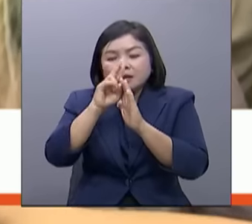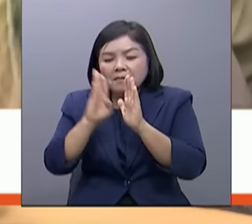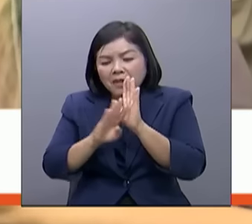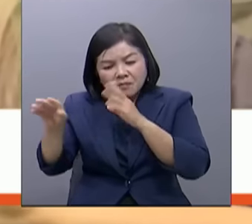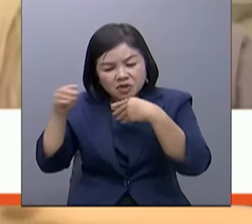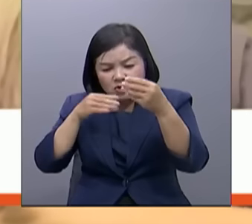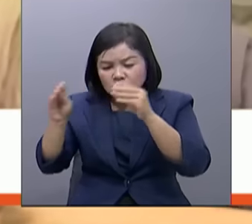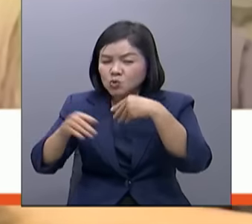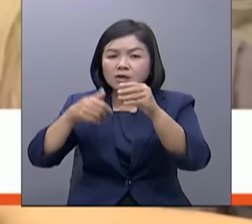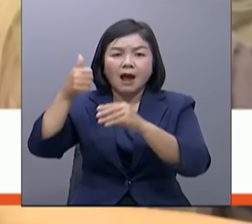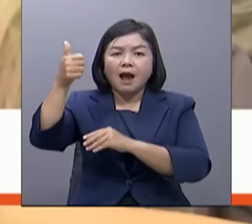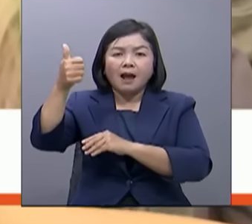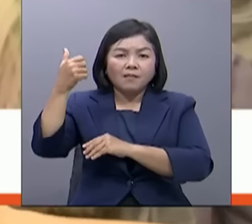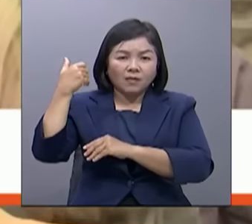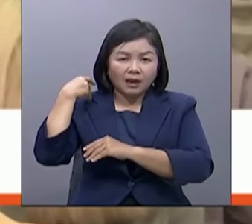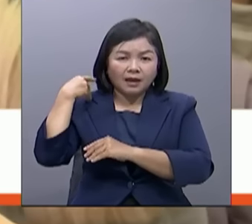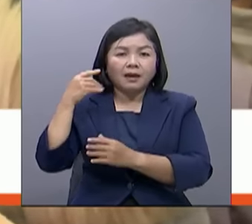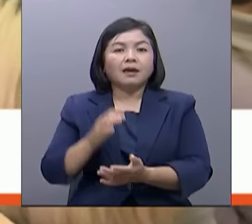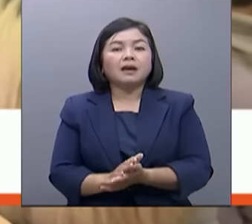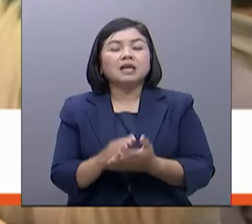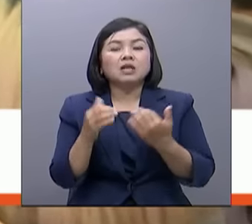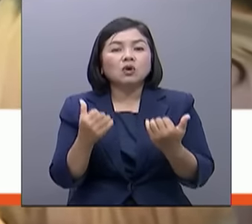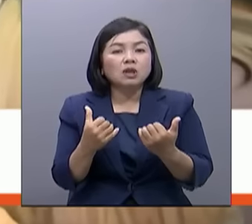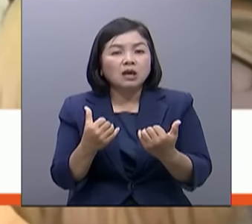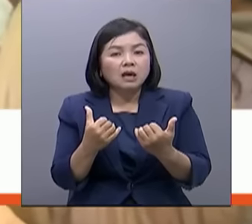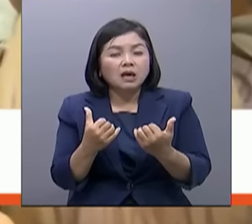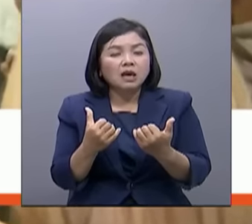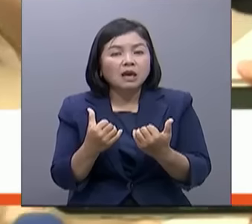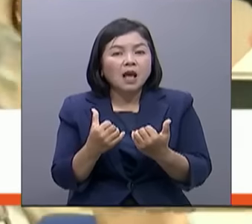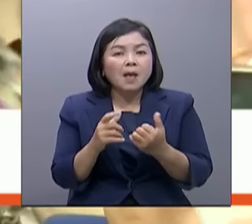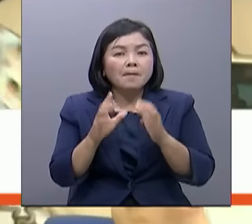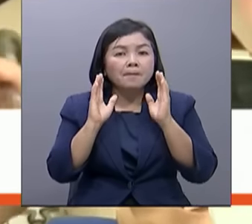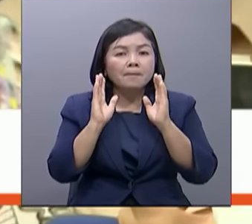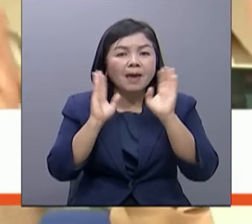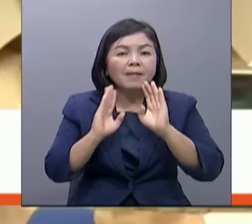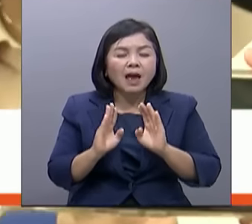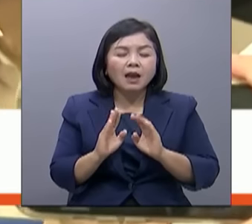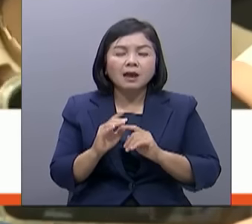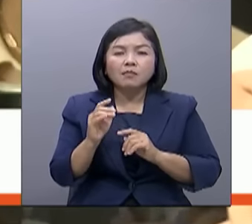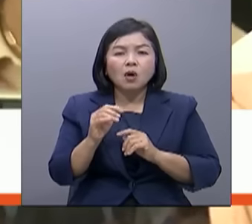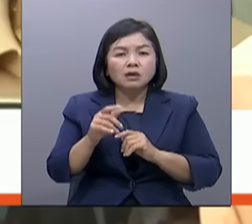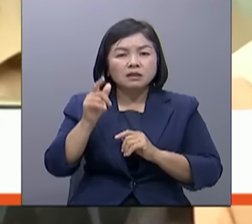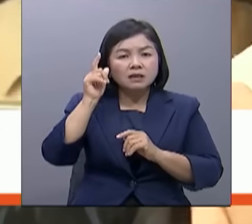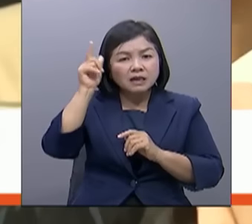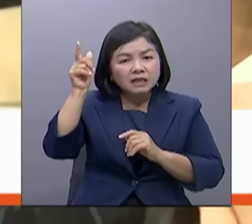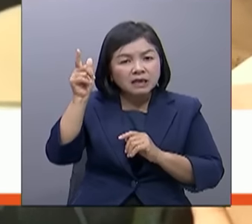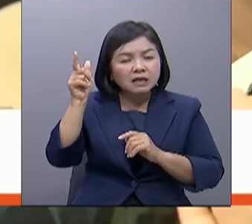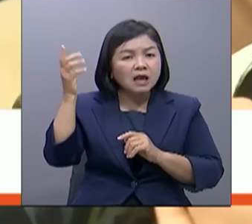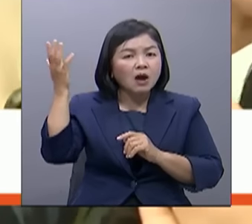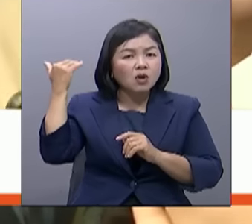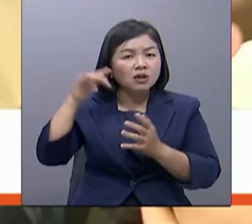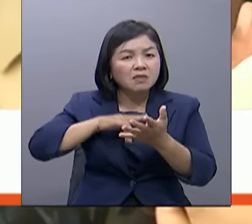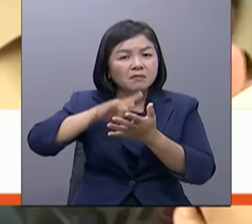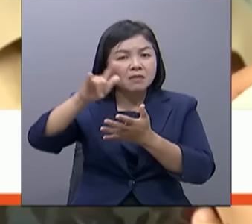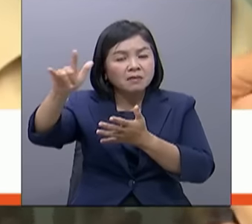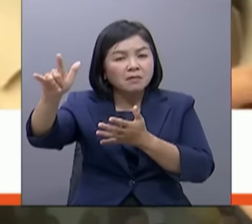ดทั้งนั้นนะครับดังนั้นแล้วเนี่ยเรื่องที่จะไปเทียบโมเดลว่าท่านเคยไปโอลิมปิกที่ปักกิ่งแล้ว